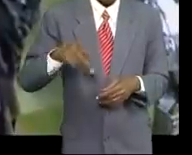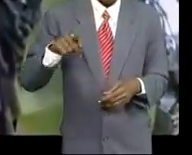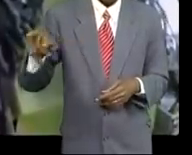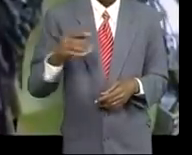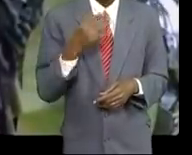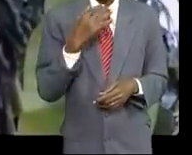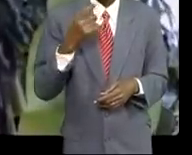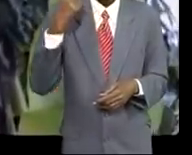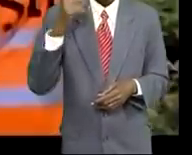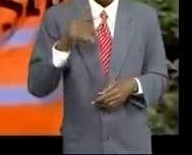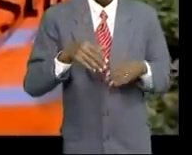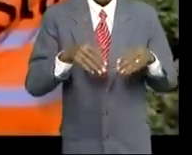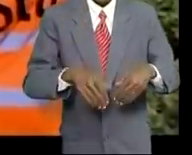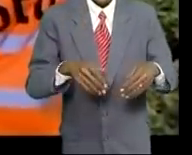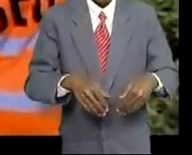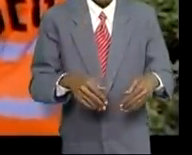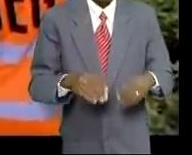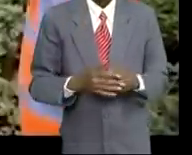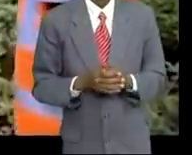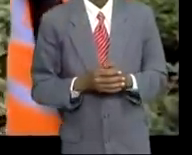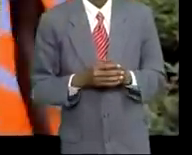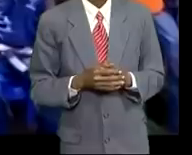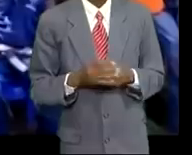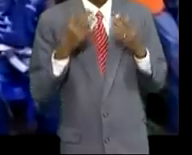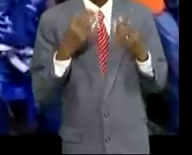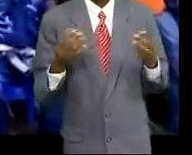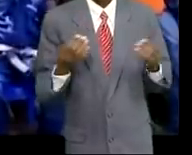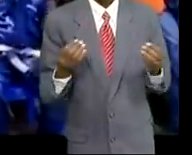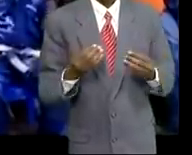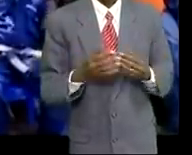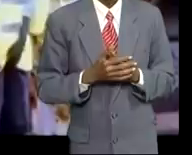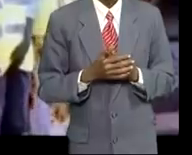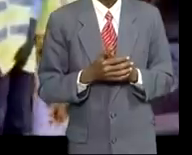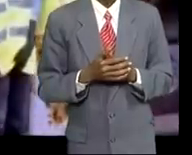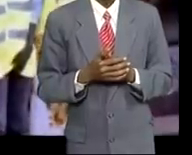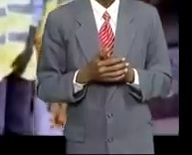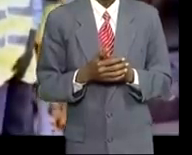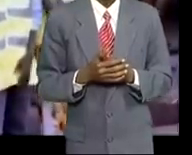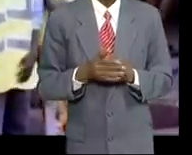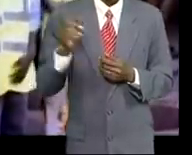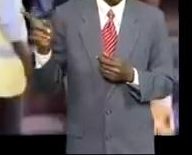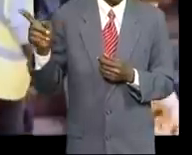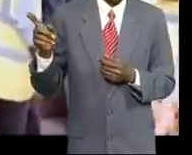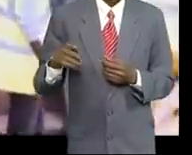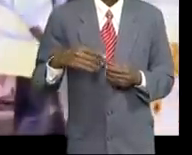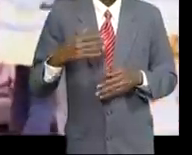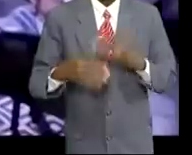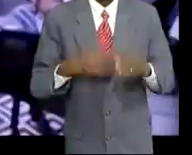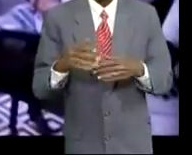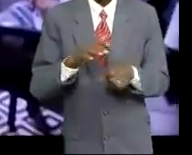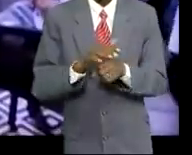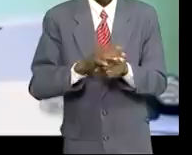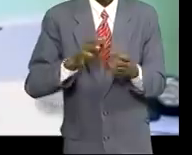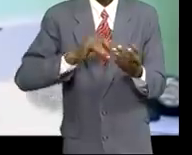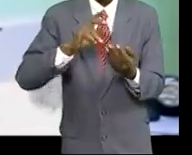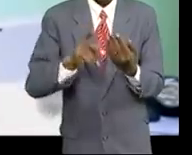à l'implantation à Guémena de trois sociétés mixtes, SEG, ITD et SCMM, à la tête desquelles se trouve M. Dédé